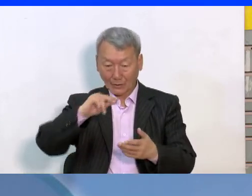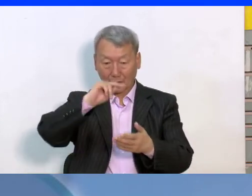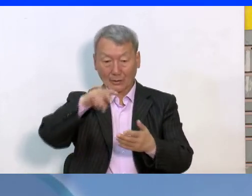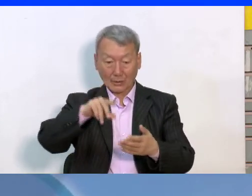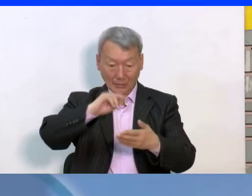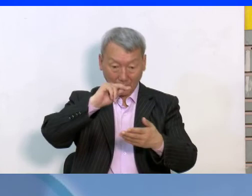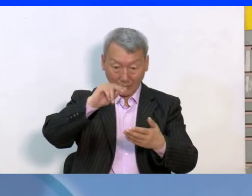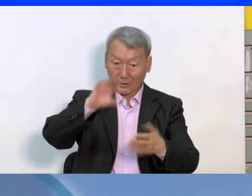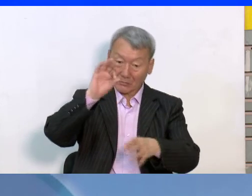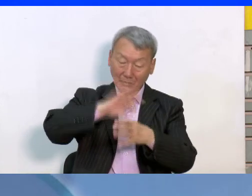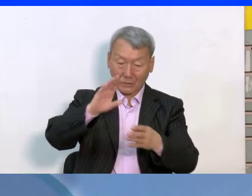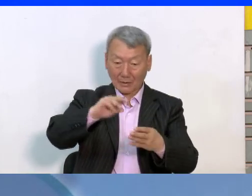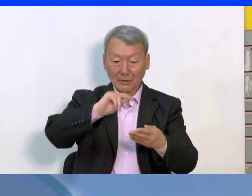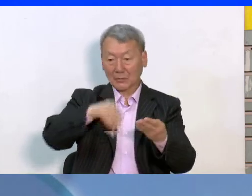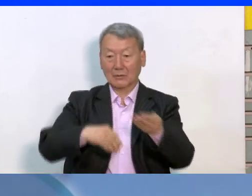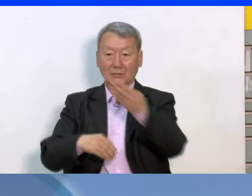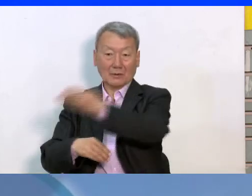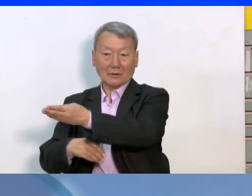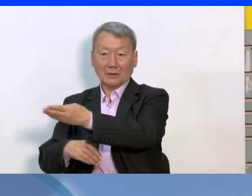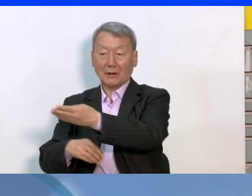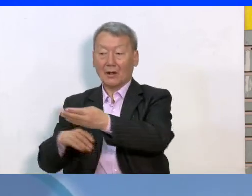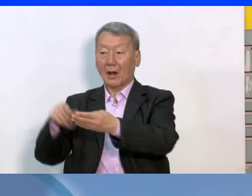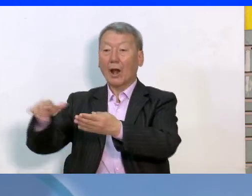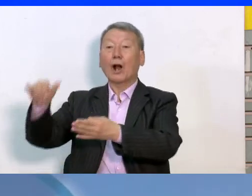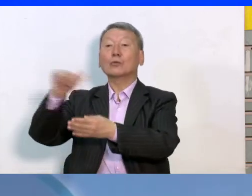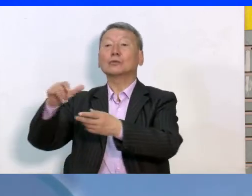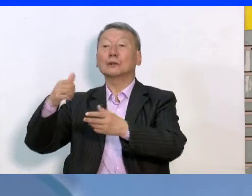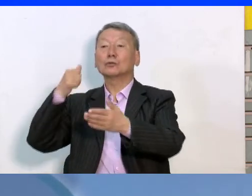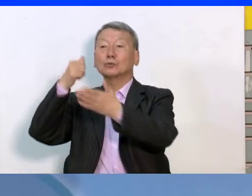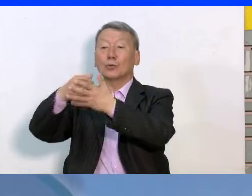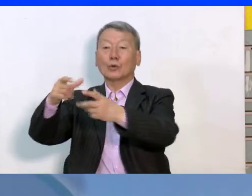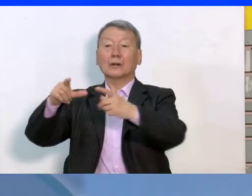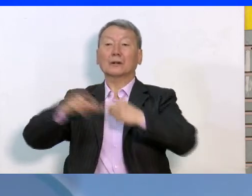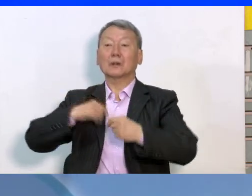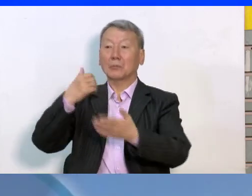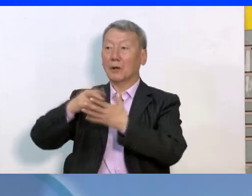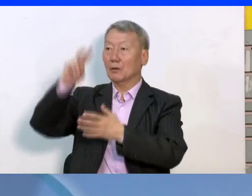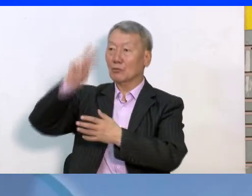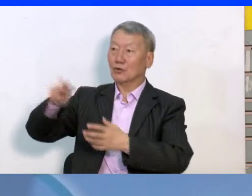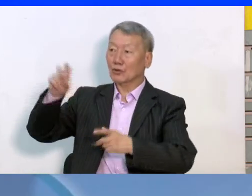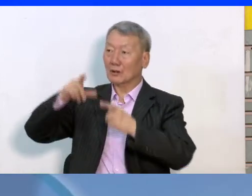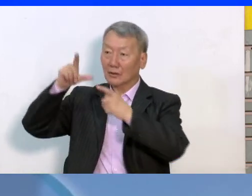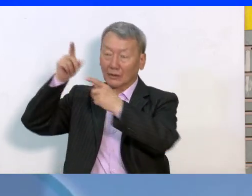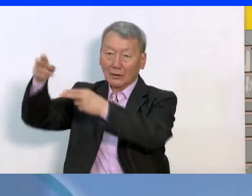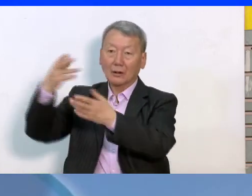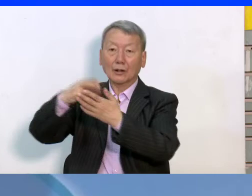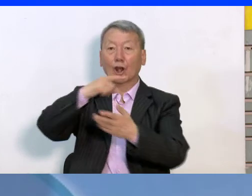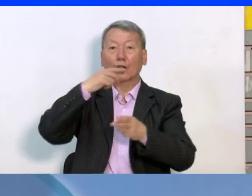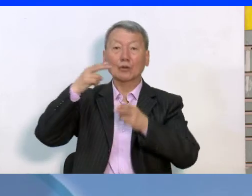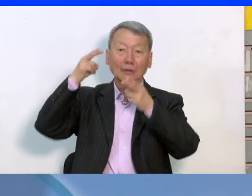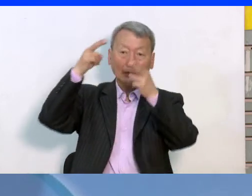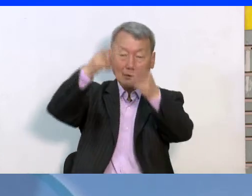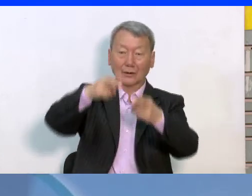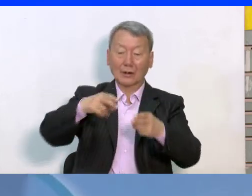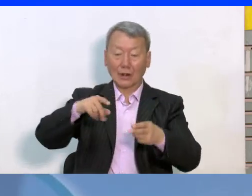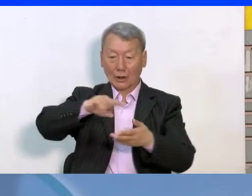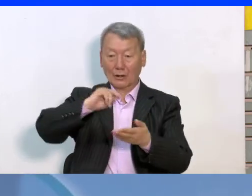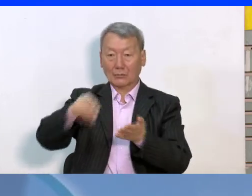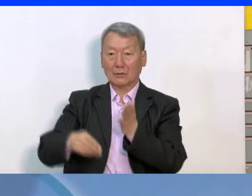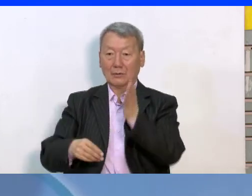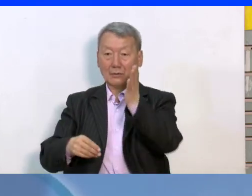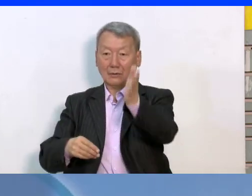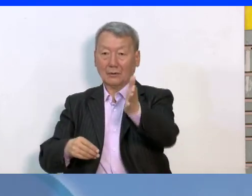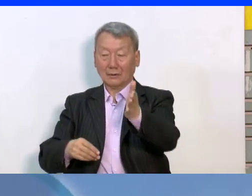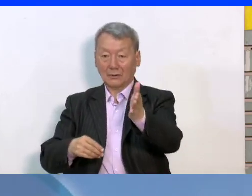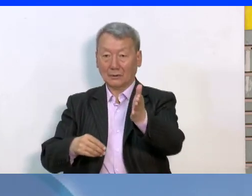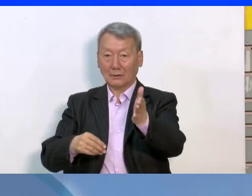колуна берип, анан жөнөп аткан жерине, баягы конечный пунктуна дейбиз, Бишкек шаарына барабы, же болбосо Россияга кетип атса, Казакстанга кетип атса, ошол өткөрүү пунктка